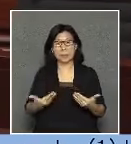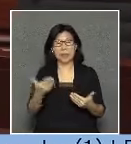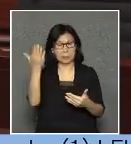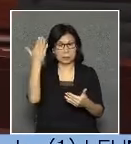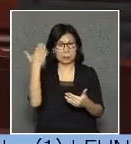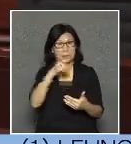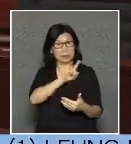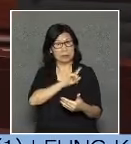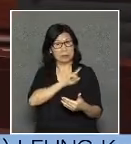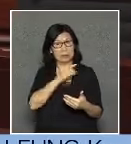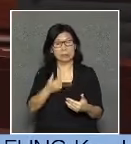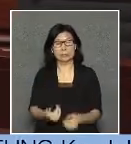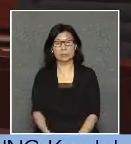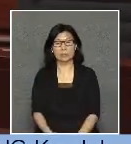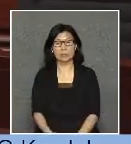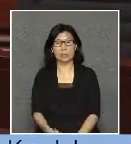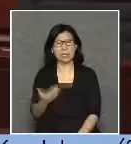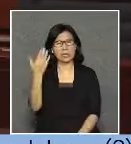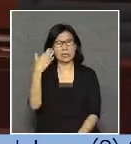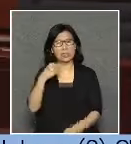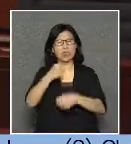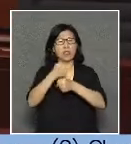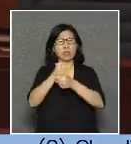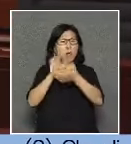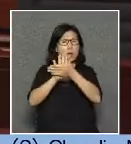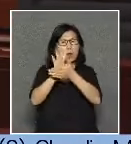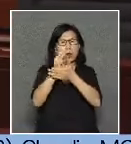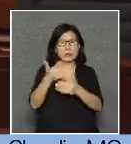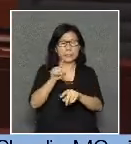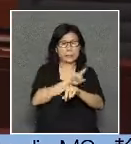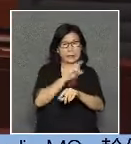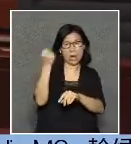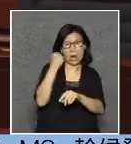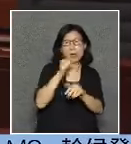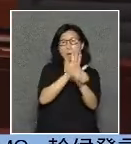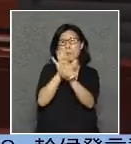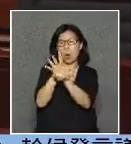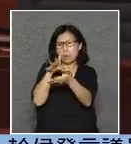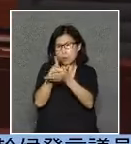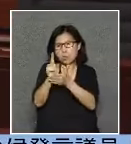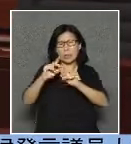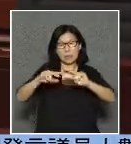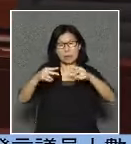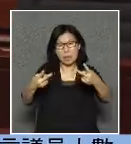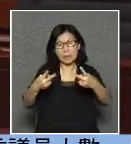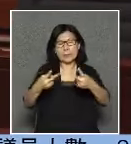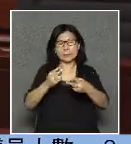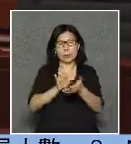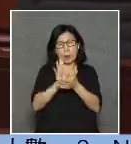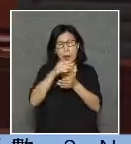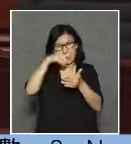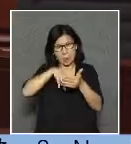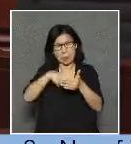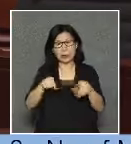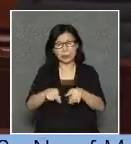自己走過這麼多年努力為行業服務的精神經驗，同樣